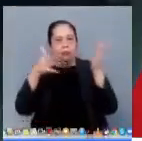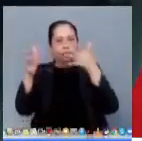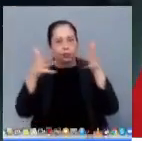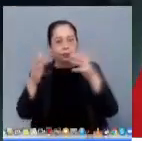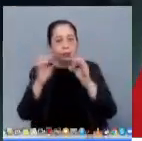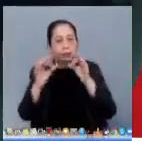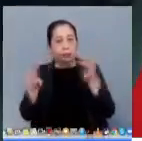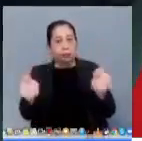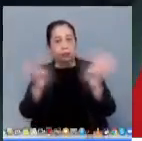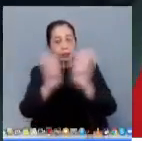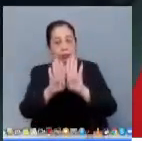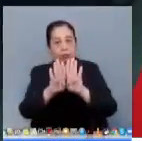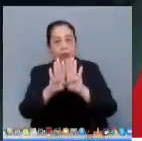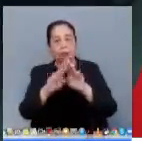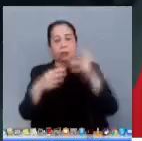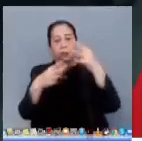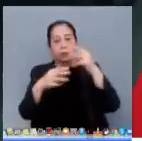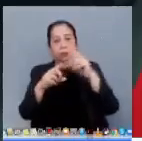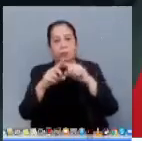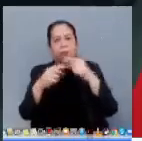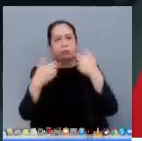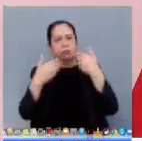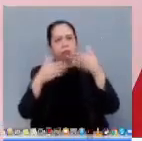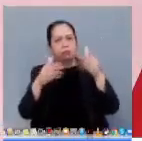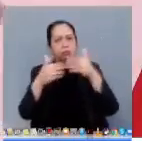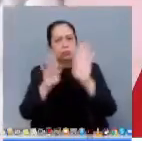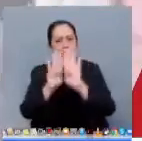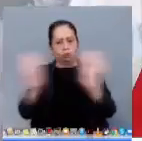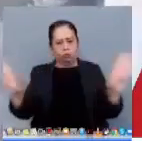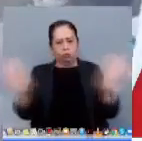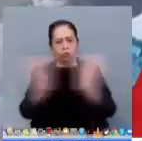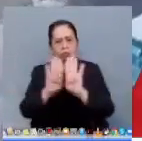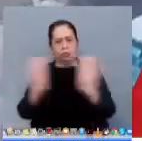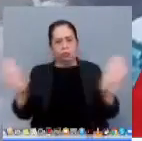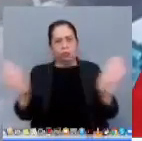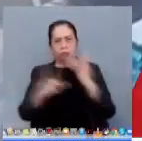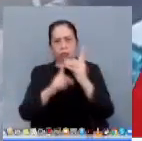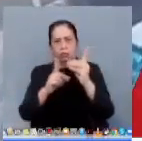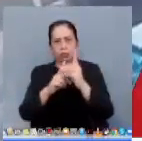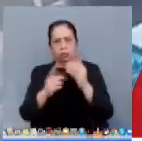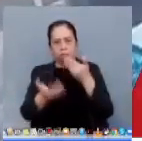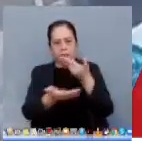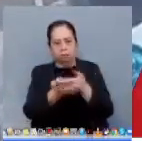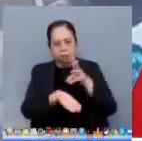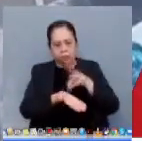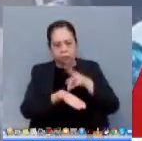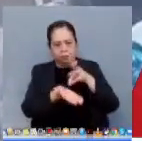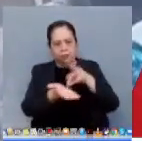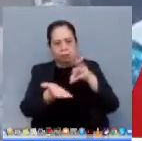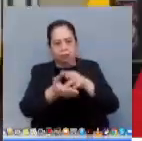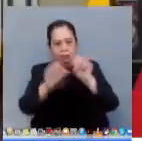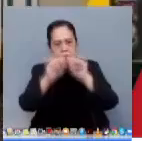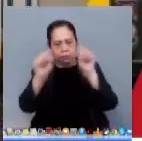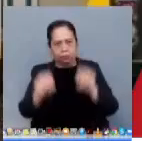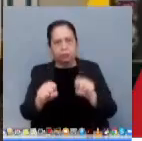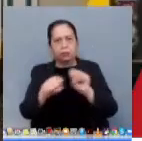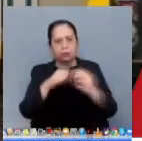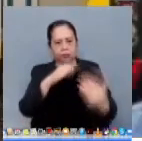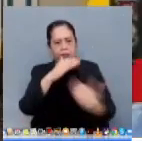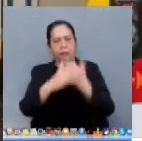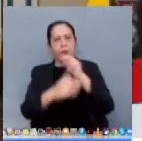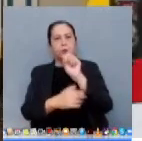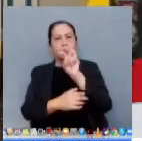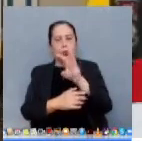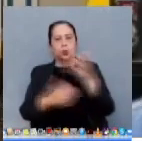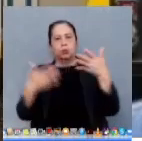bintana, bukasara naman daw ang pinto sa tuwing sasapit sa mga istasyon ng tren kaya may pumapasok na hangin. Meron tayong